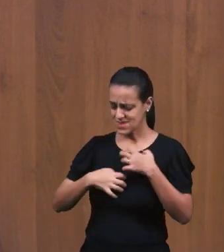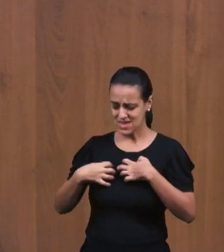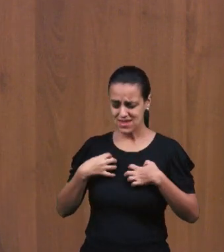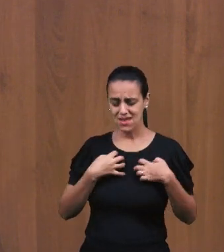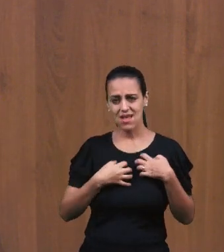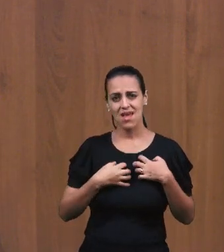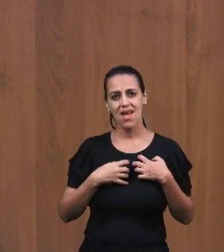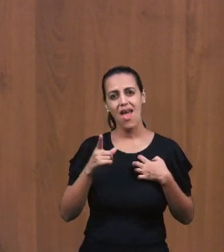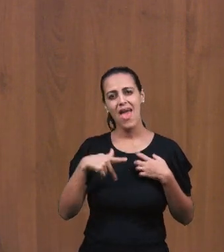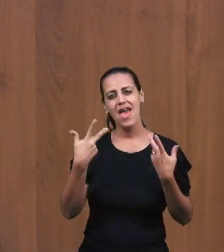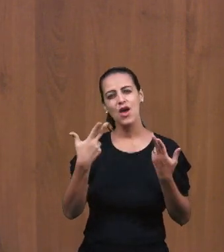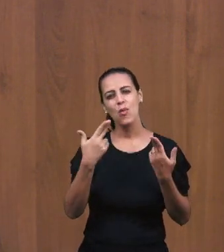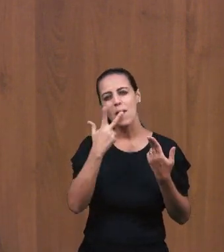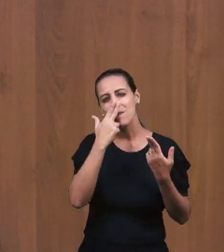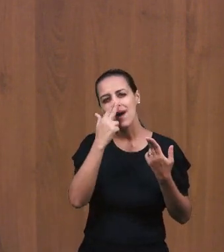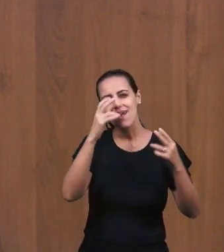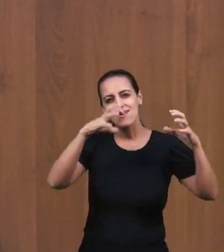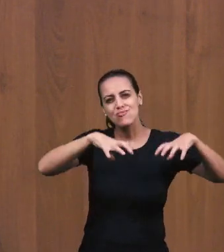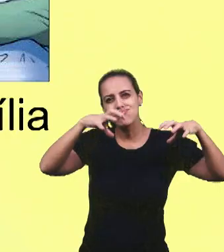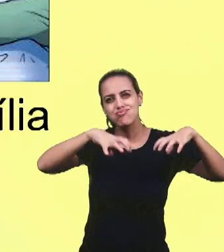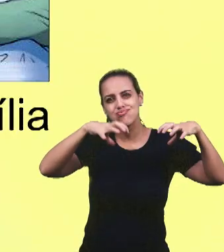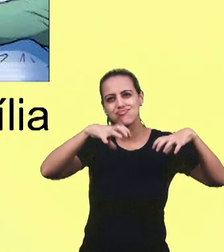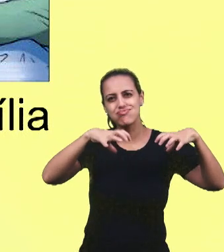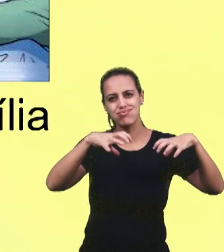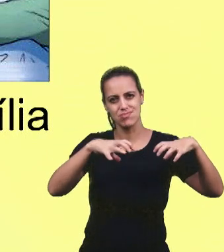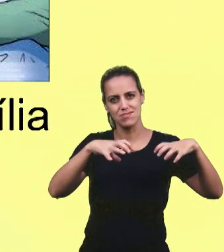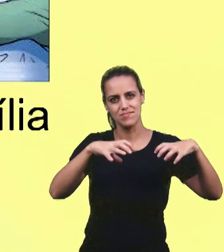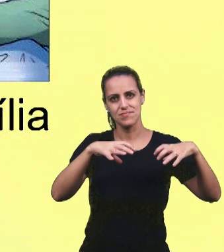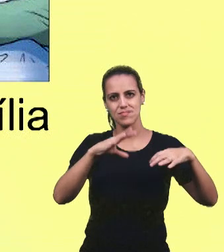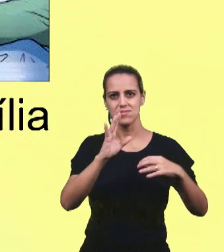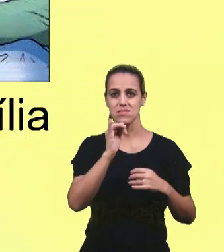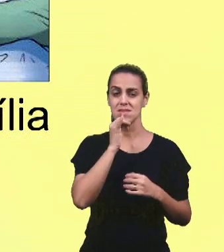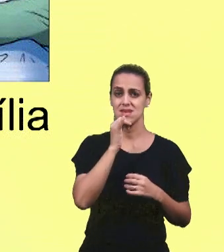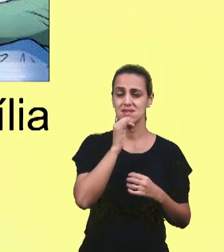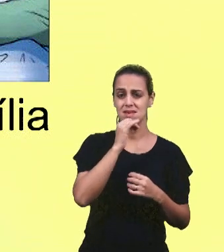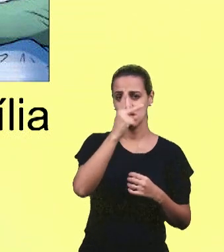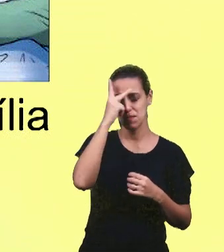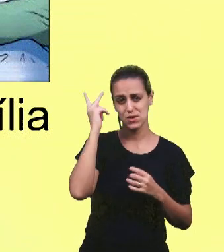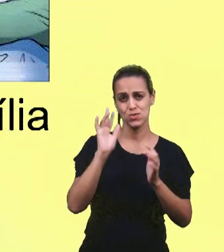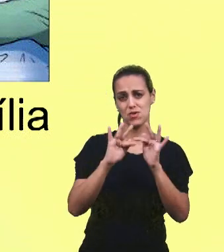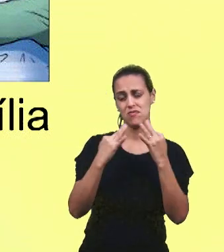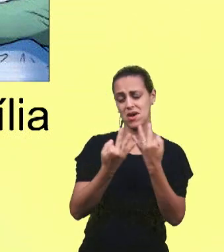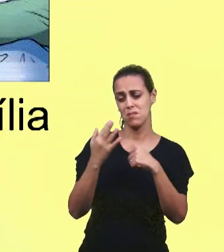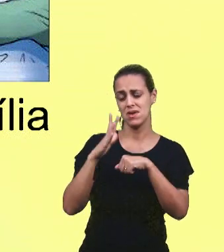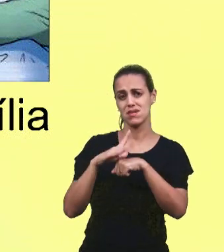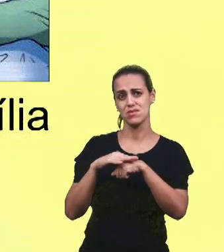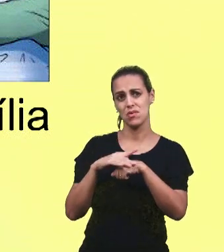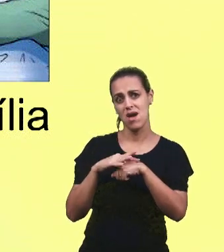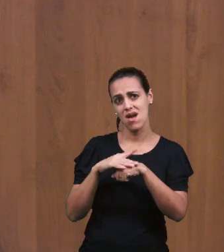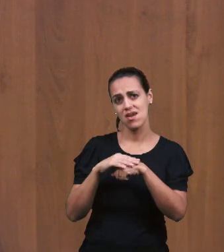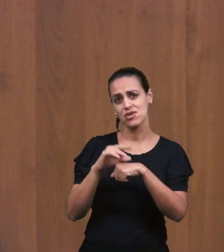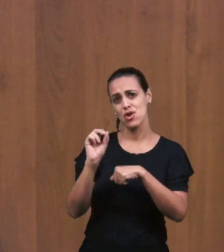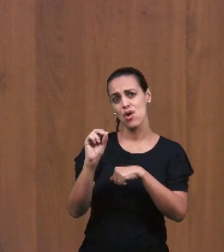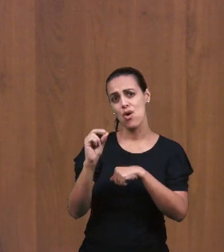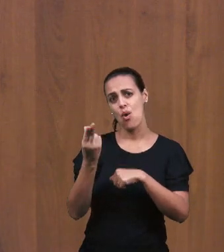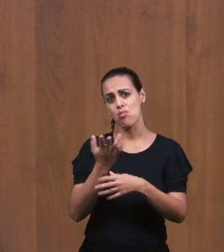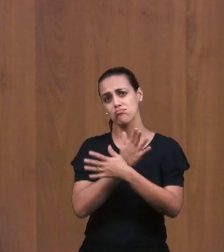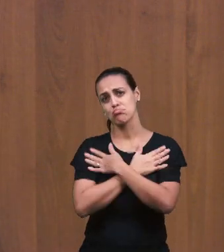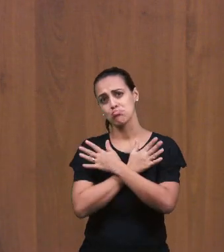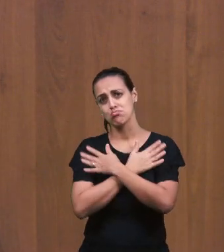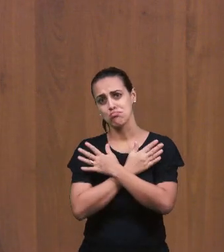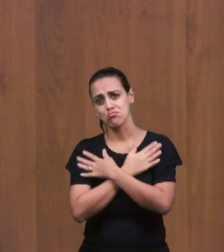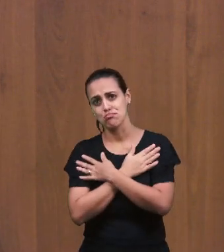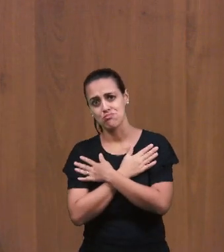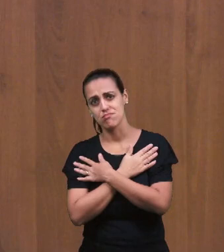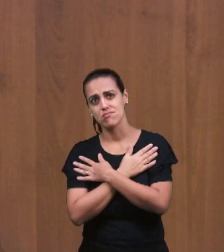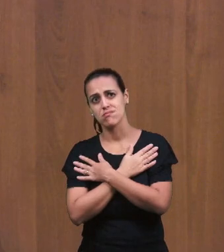les tempêtes dans cette vie. Par exemple, quelqu'un de la famille qui tombe malade, ou perd le